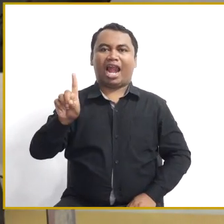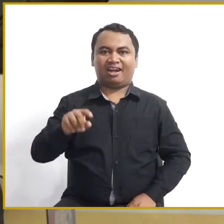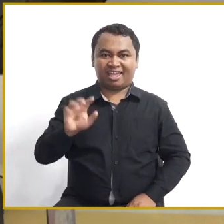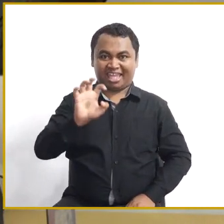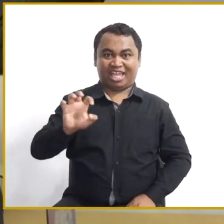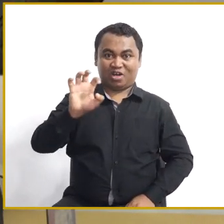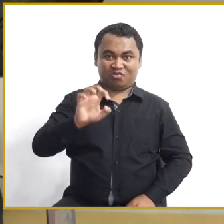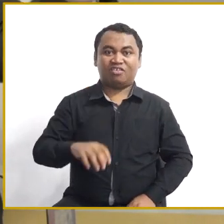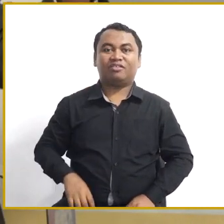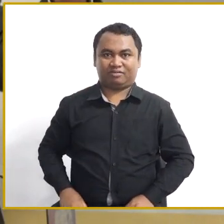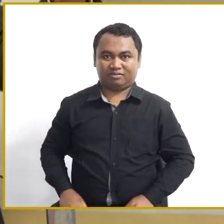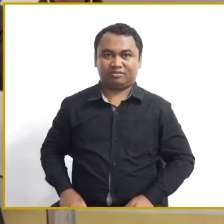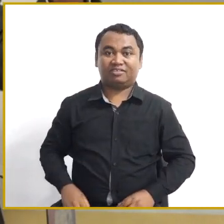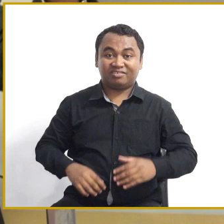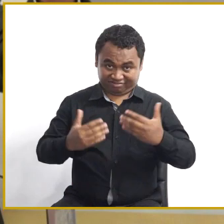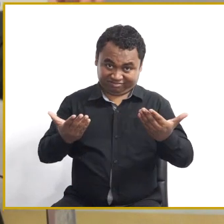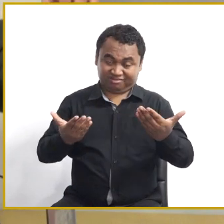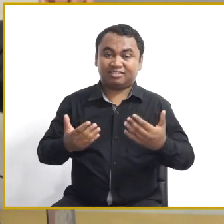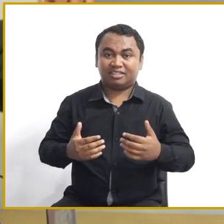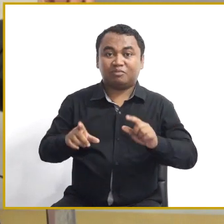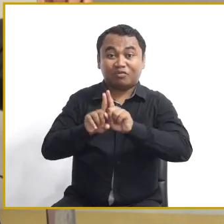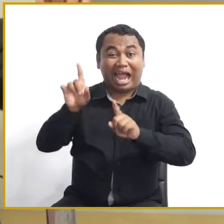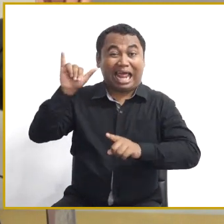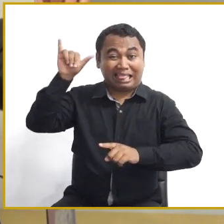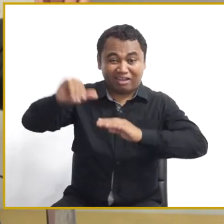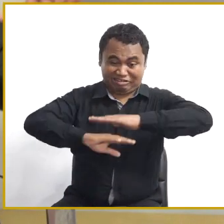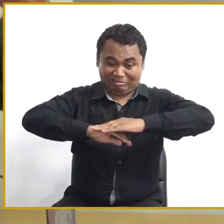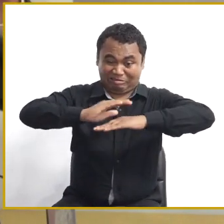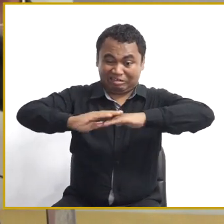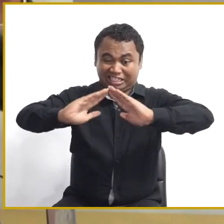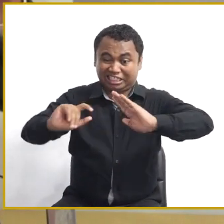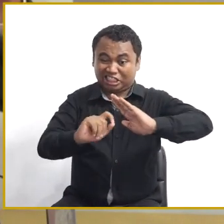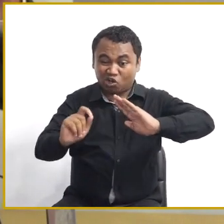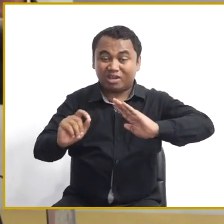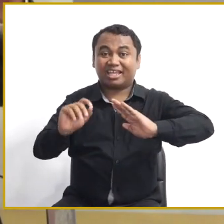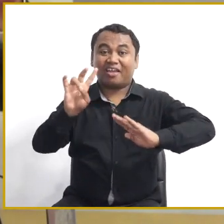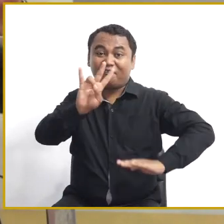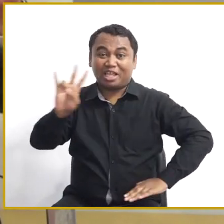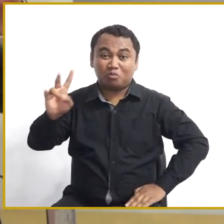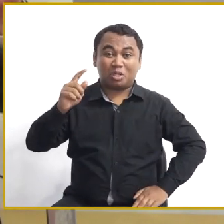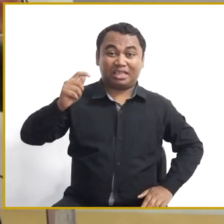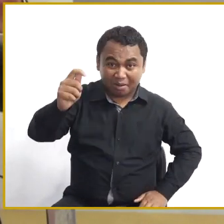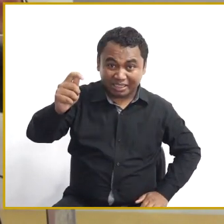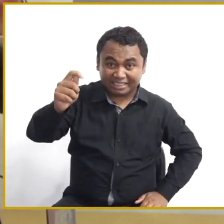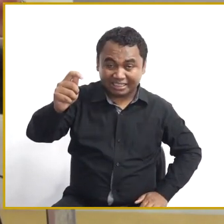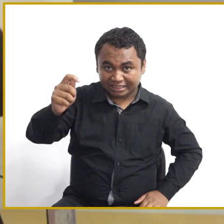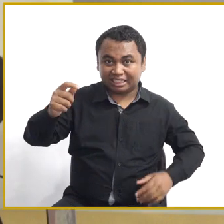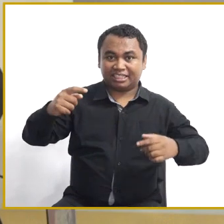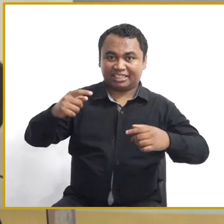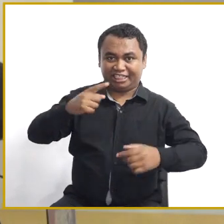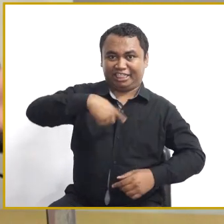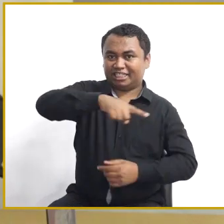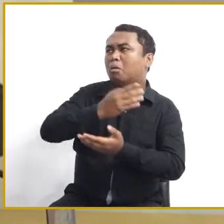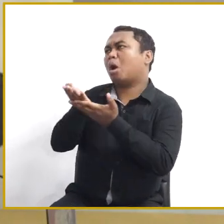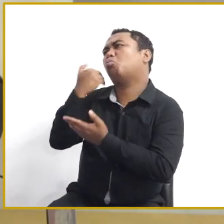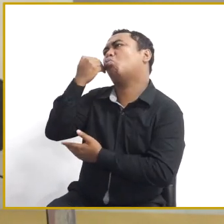70 millions fanamboarana fanatsarana sekoly any fa tsika nefa homena 30 000 de iny le faly